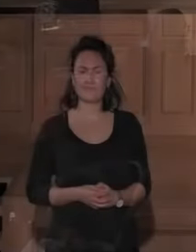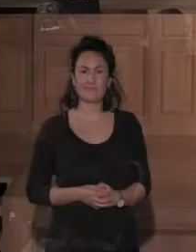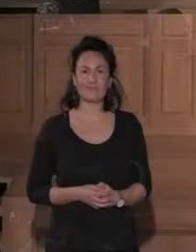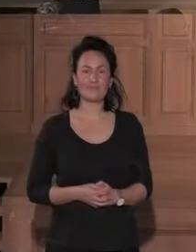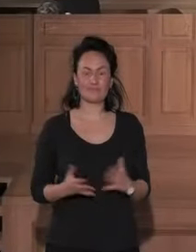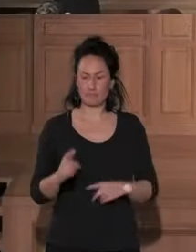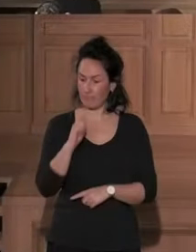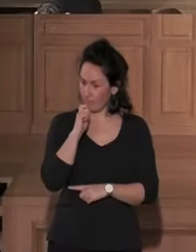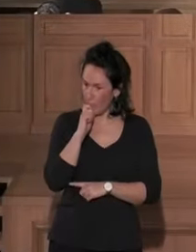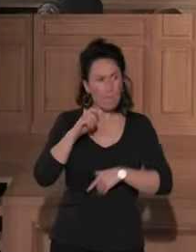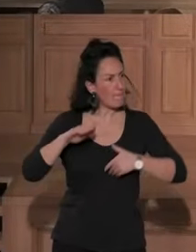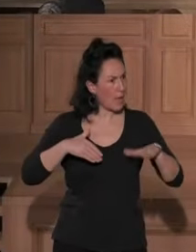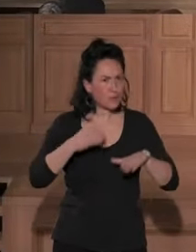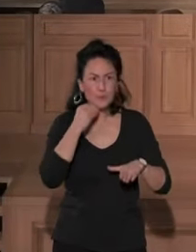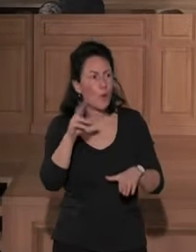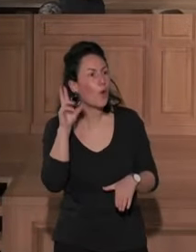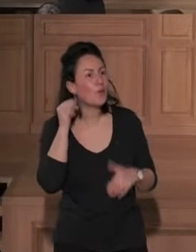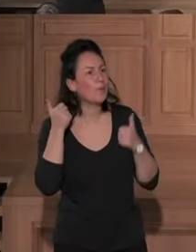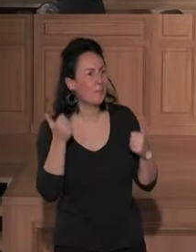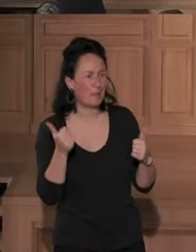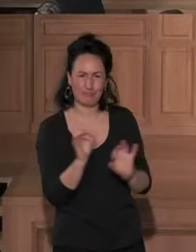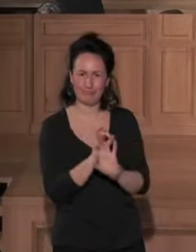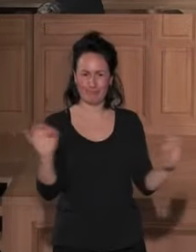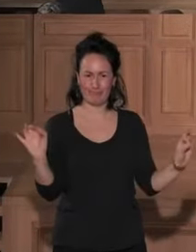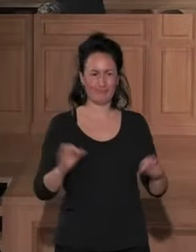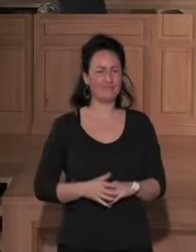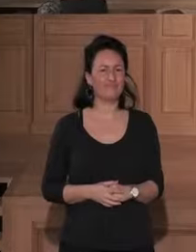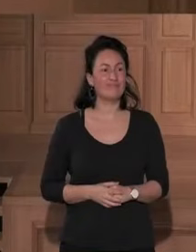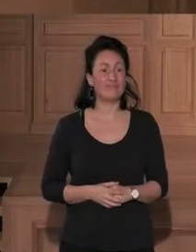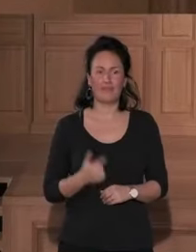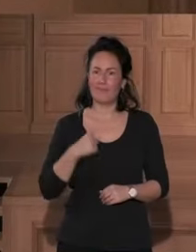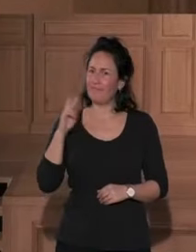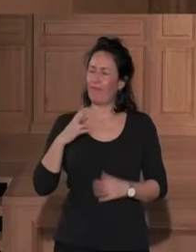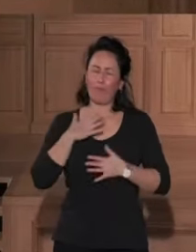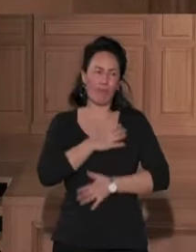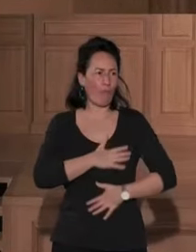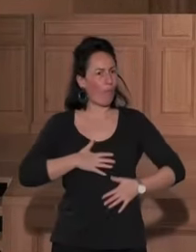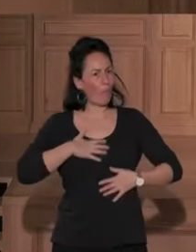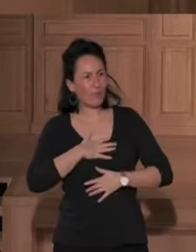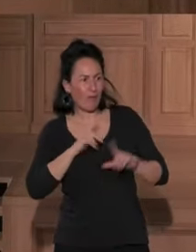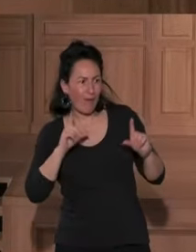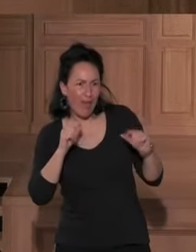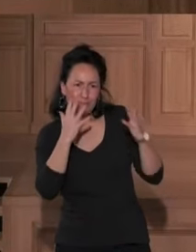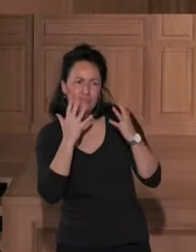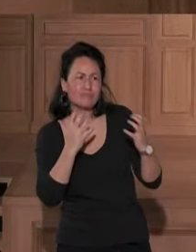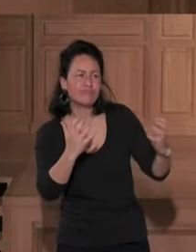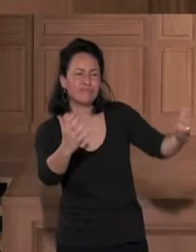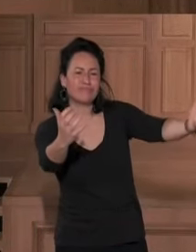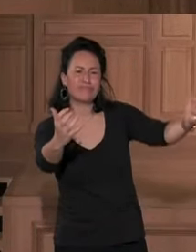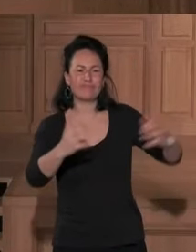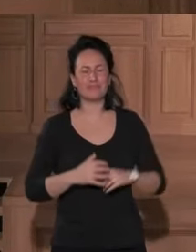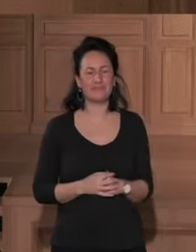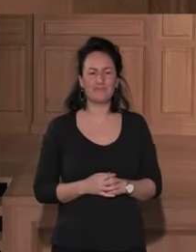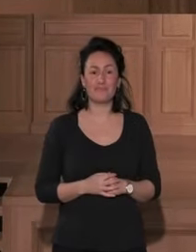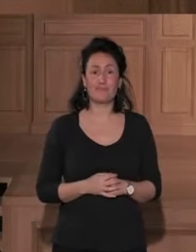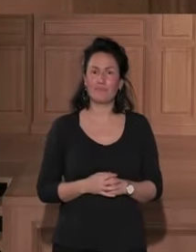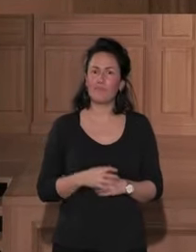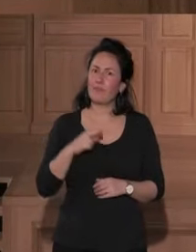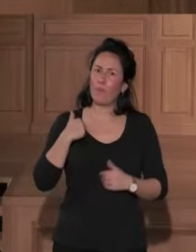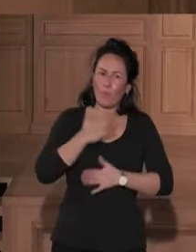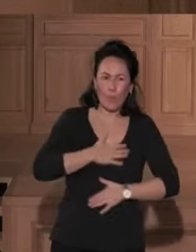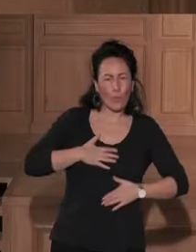Voilà, mon micro marche, j'ai l'impression. Vous m'entendez, c'est formidable. Alors, je suis heureux de vous accueillir, tous ceux qui sont ici dans cette salle. Je suis